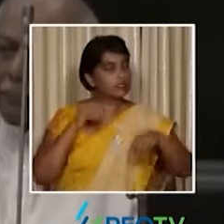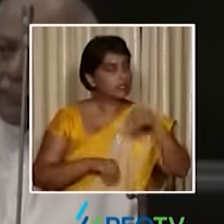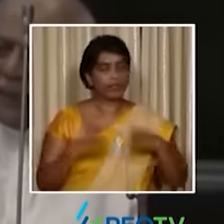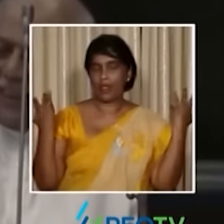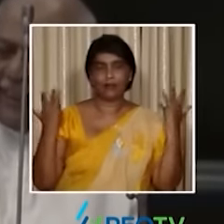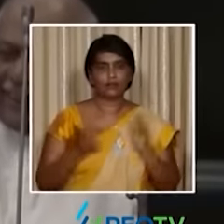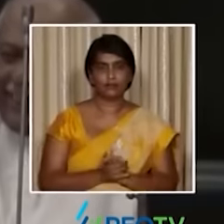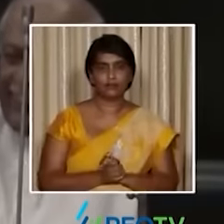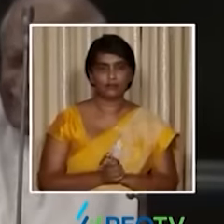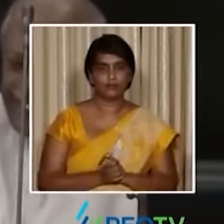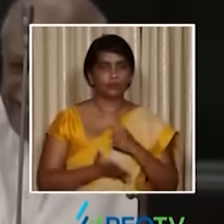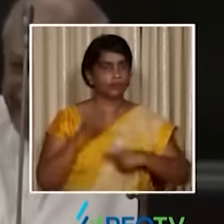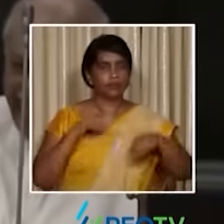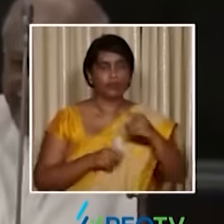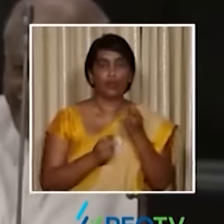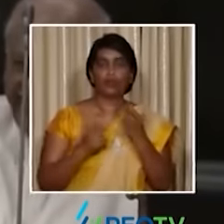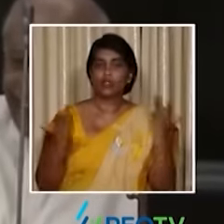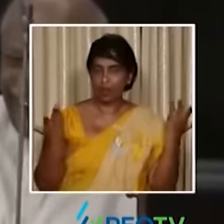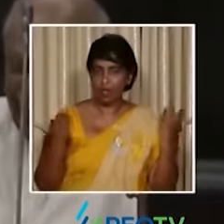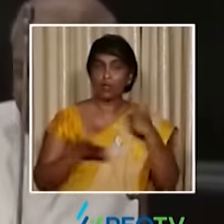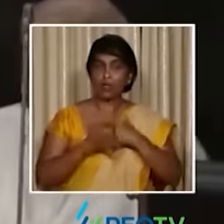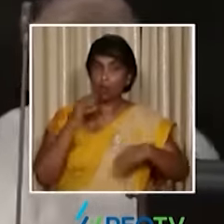නැහැ. ඡන්දේ තියන්න මුදල් නැහැ.